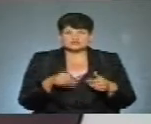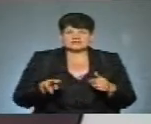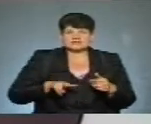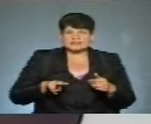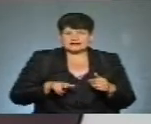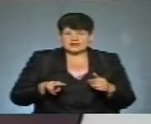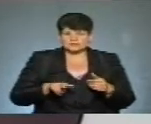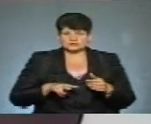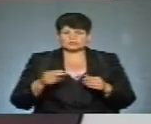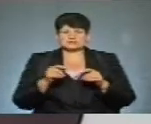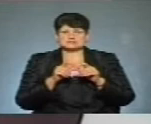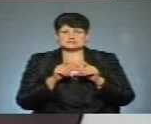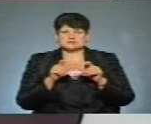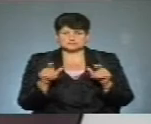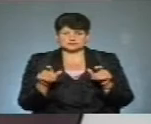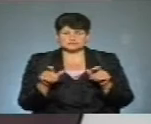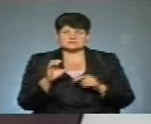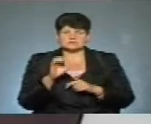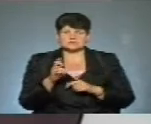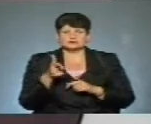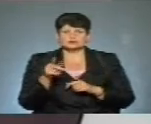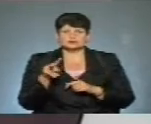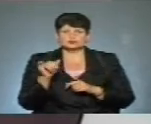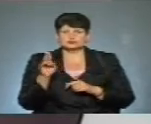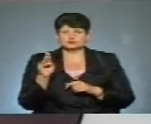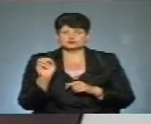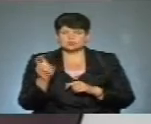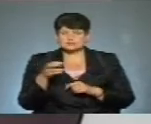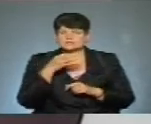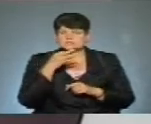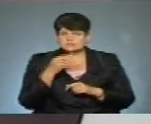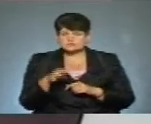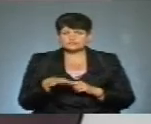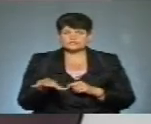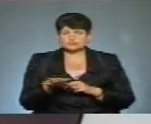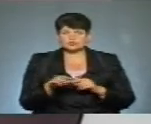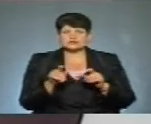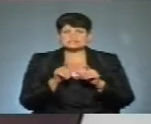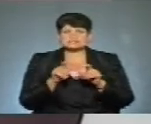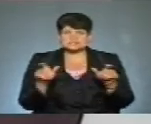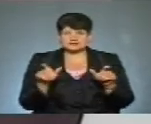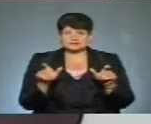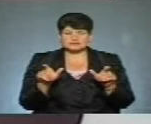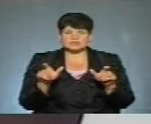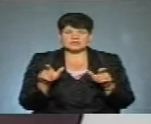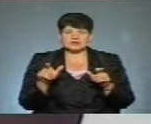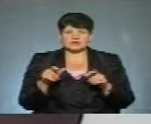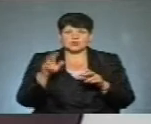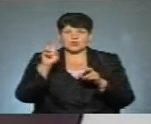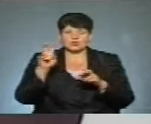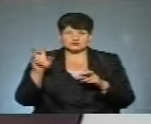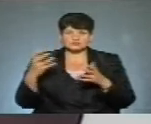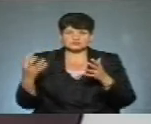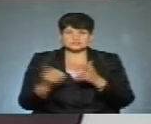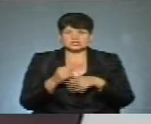директор Петриківського геріатричного пансіонату Степан Глушок, який повідомив, що на території закладу на огорожі виявили тіло мешканця